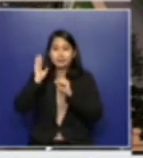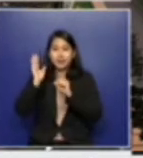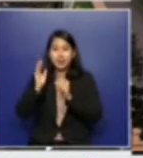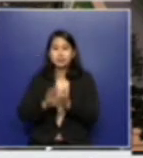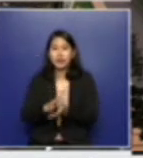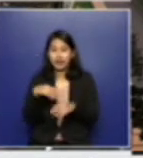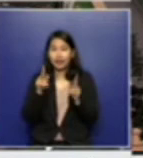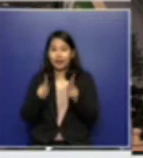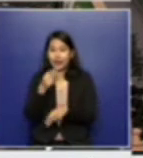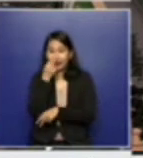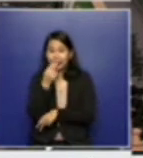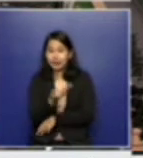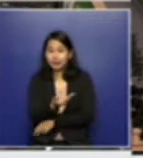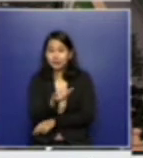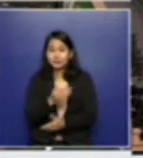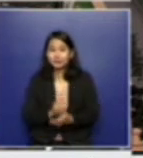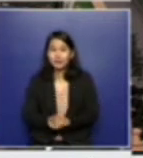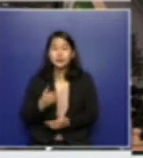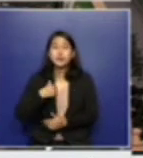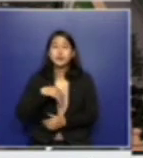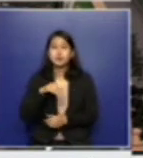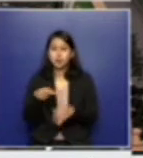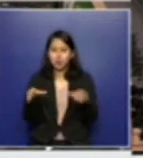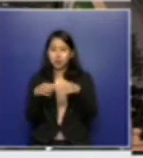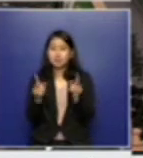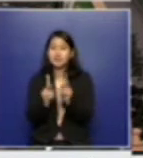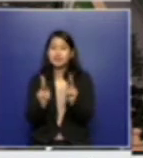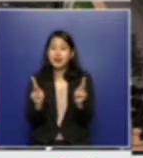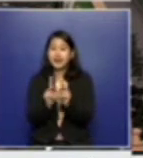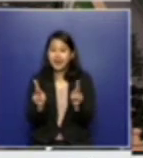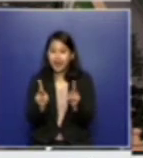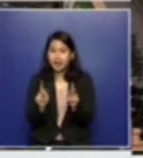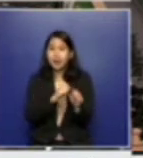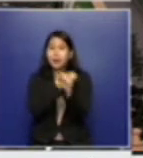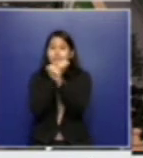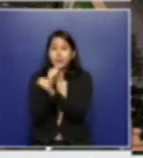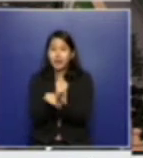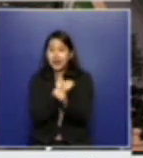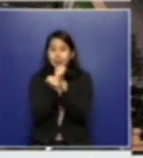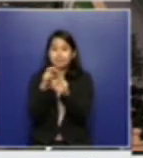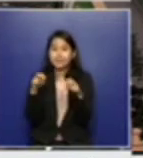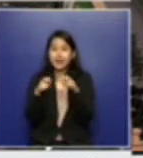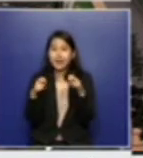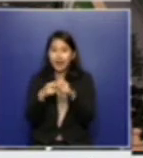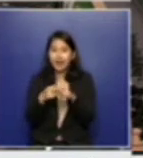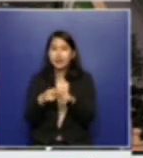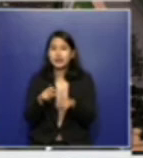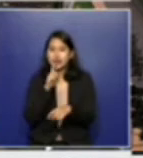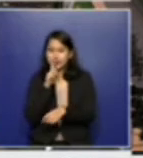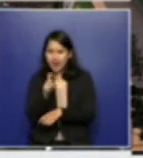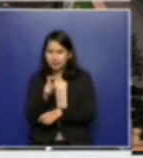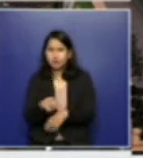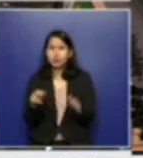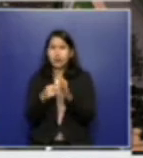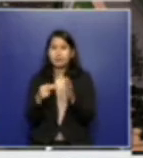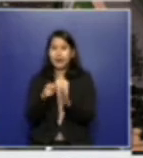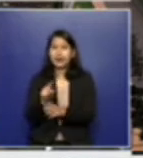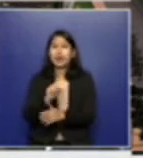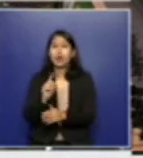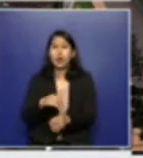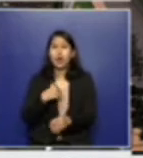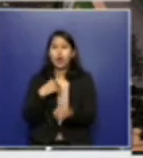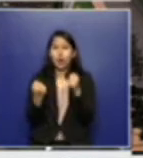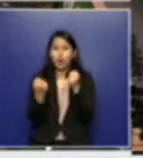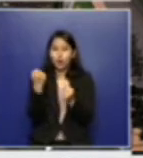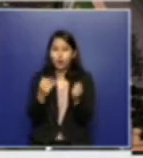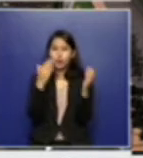คยเห็นไหมครับผมสอบถามในกรรมธิการป้องกันบรรเทาสาธารณภัยปรากฏว่าเป็นรถผลิตอากาศครับผมก็ถามเจ้าหน้า